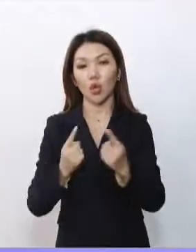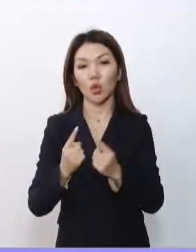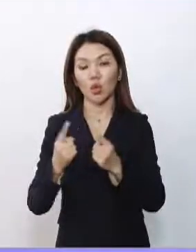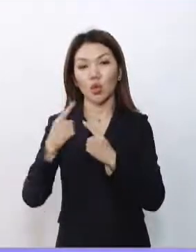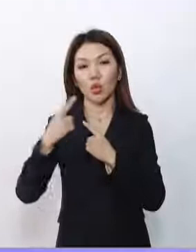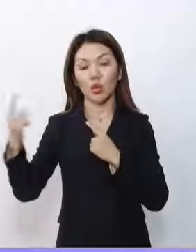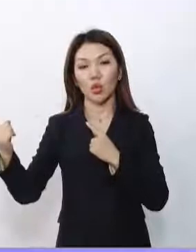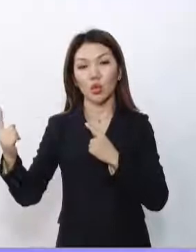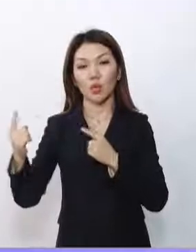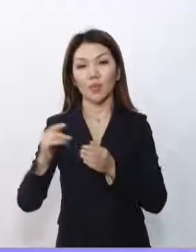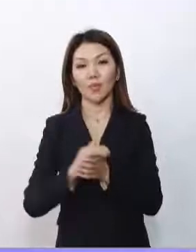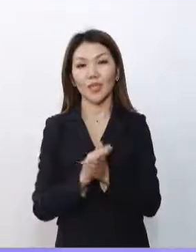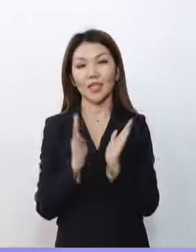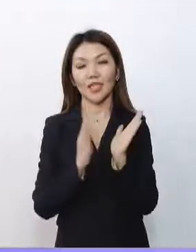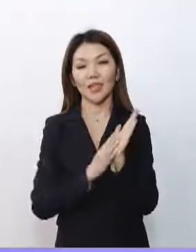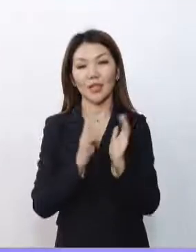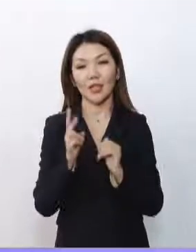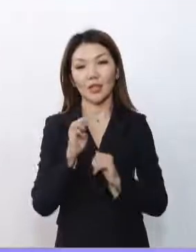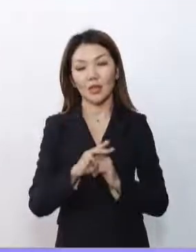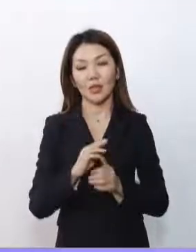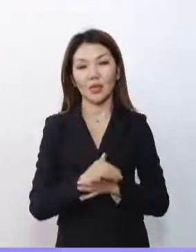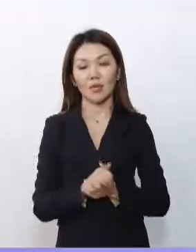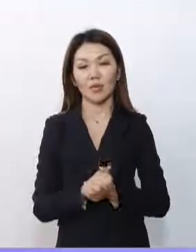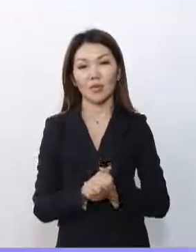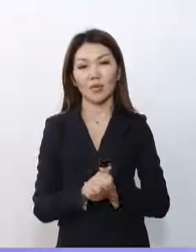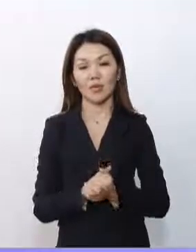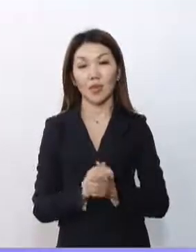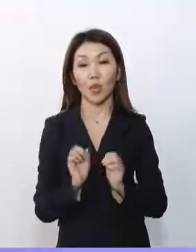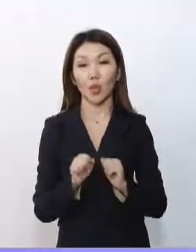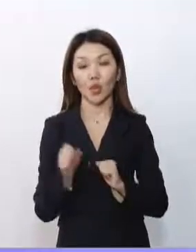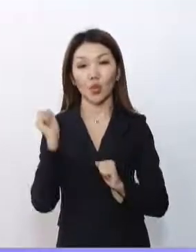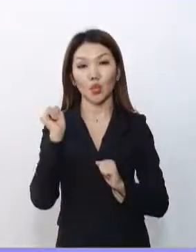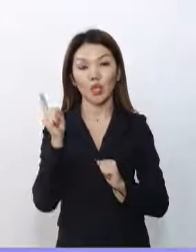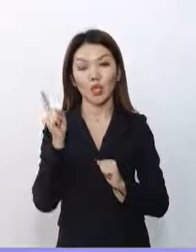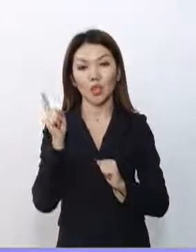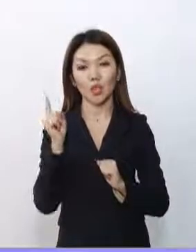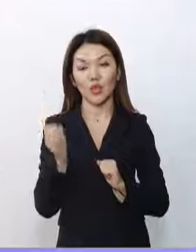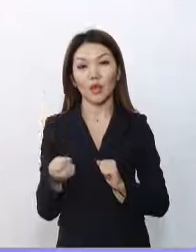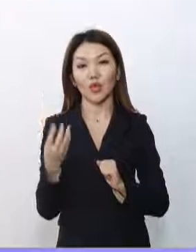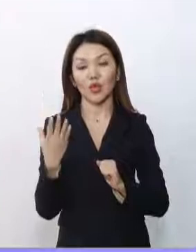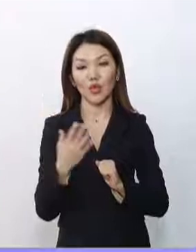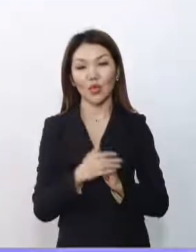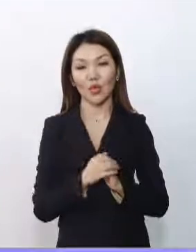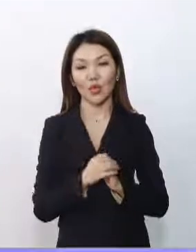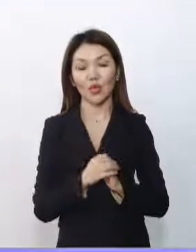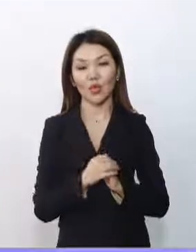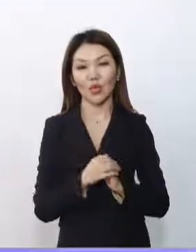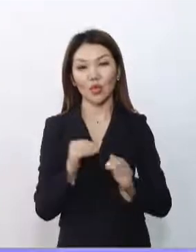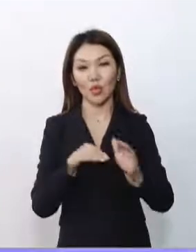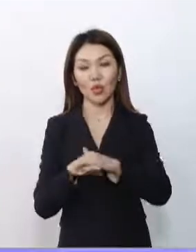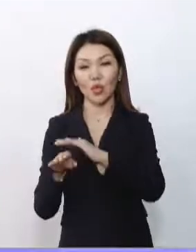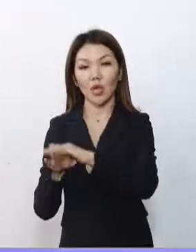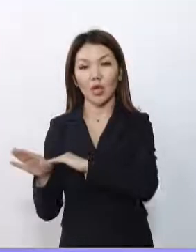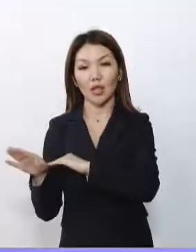угорать на 9 можем узнать насколько они удаляться друг